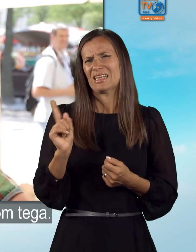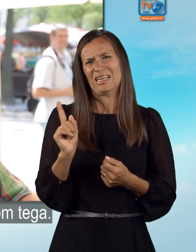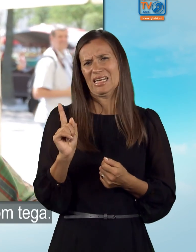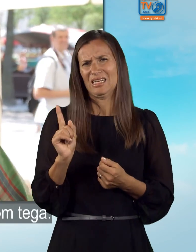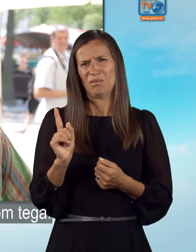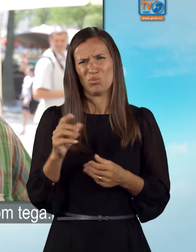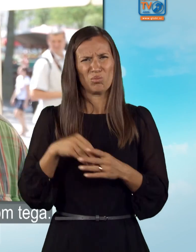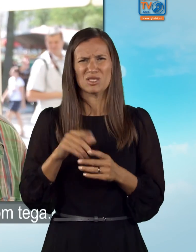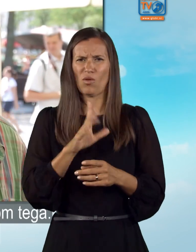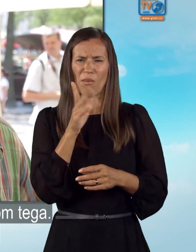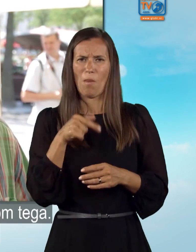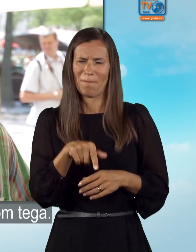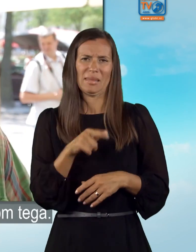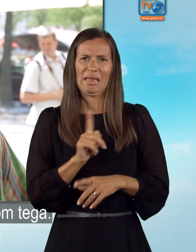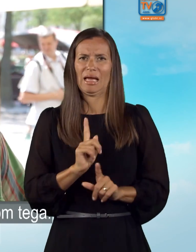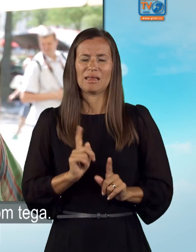Ne, v bistvu ne bom tega.